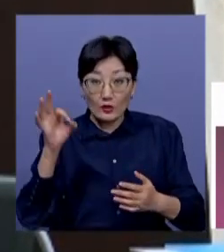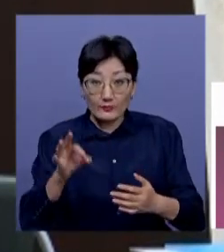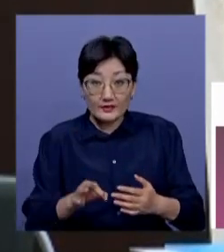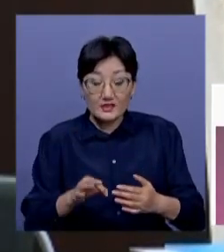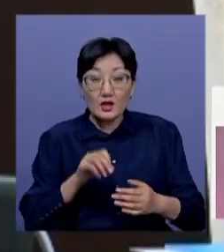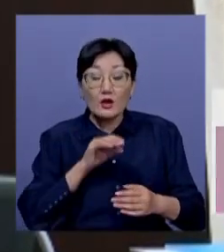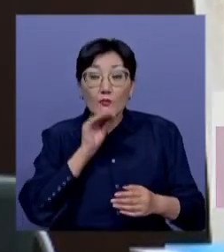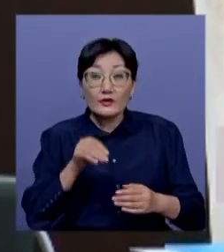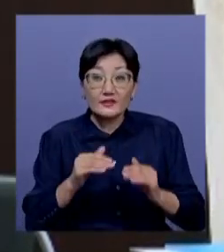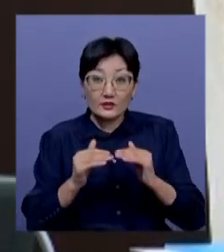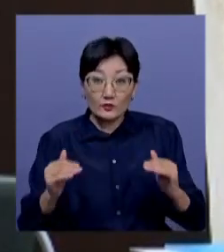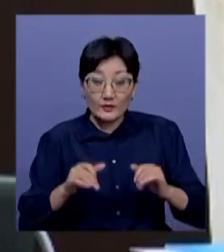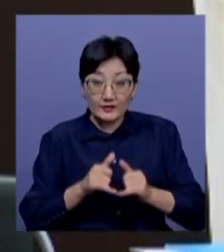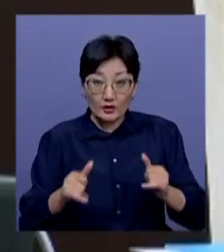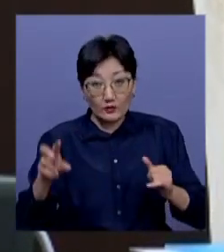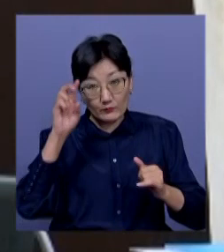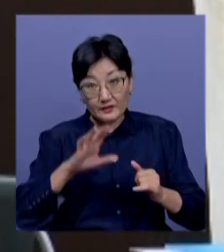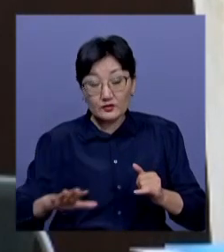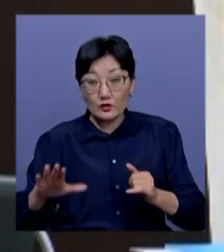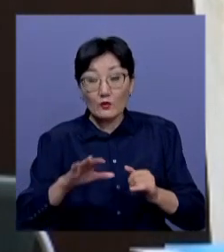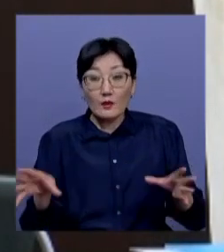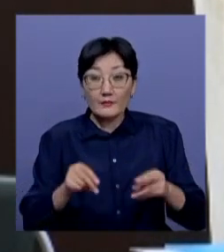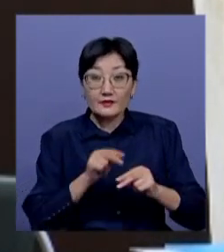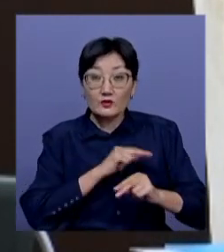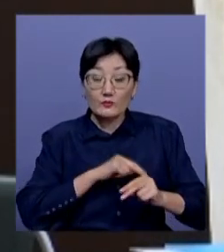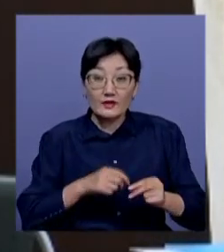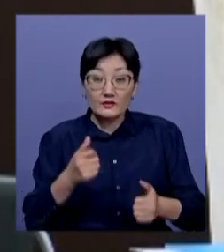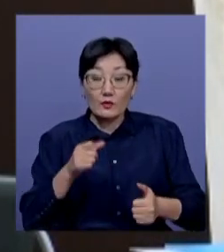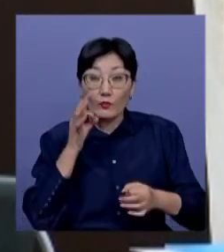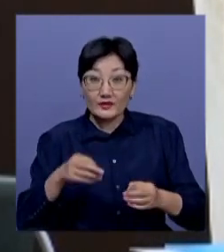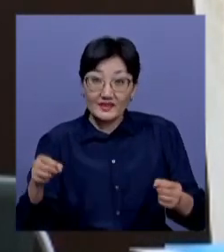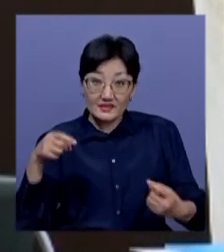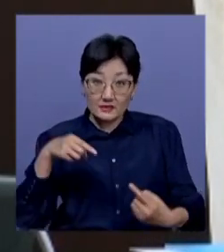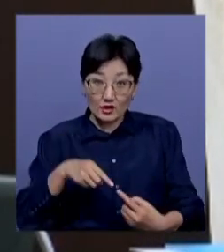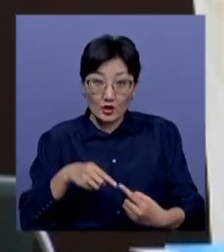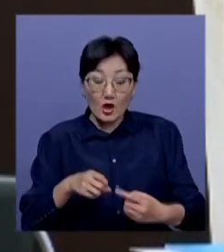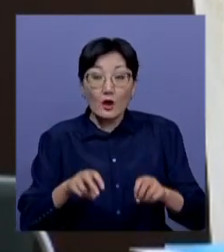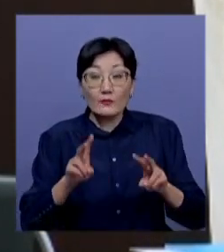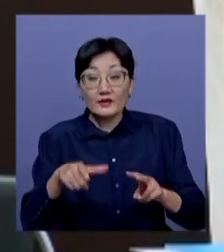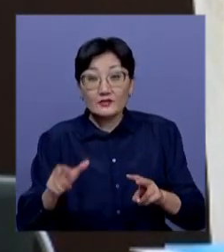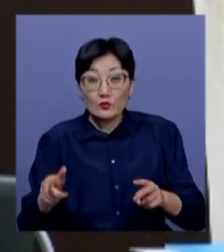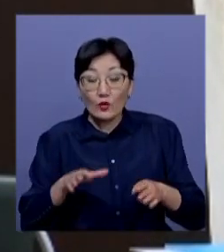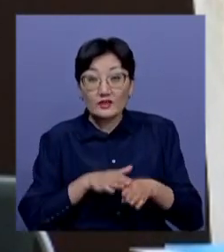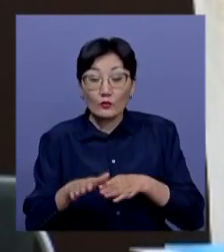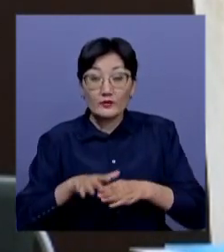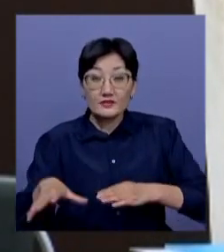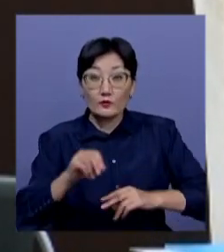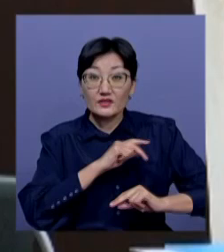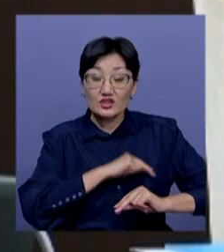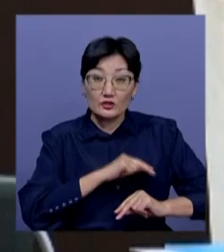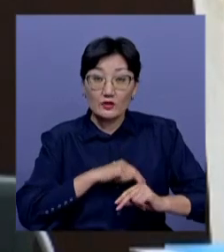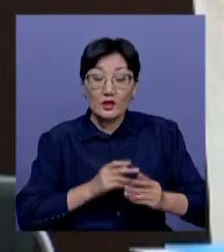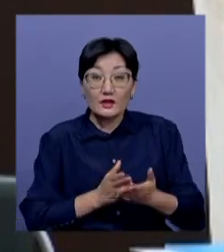ғана кәсіби деңгейі бойынша дамыған елдердегі әріптестерінің біліктілігіне сай. Бұл дегеніміз мамандарымыз орындайтын барлық жұмыстар